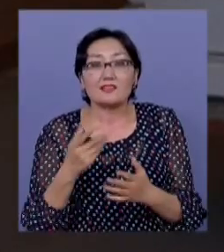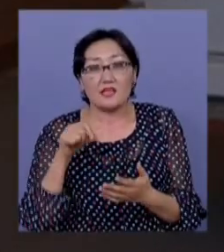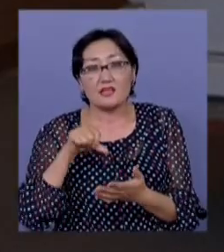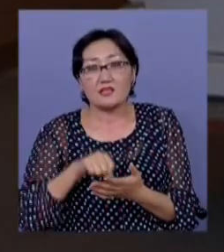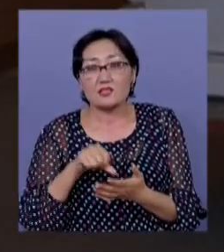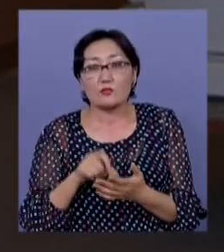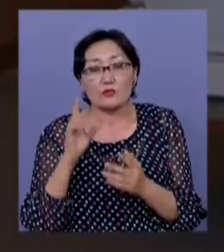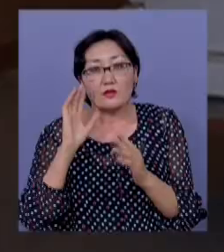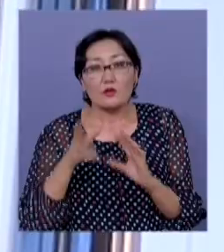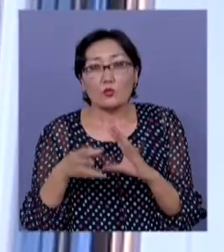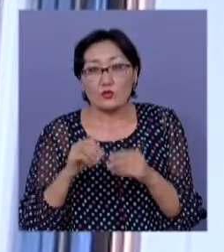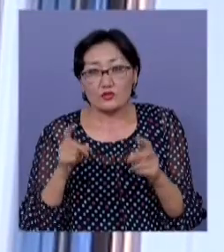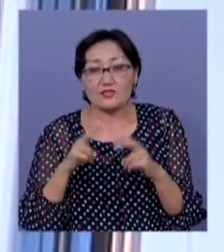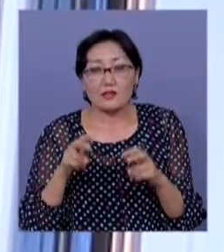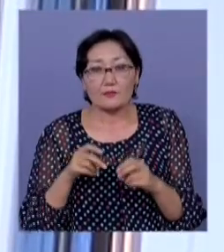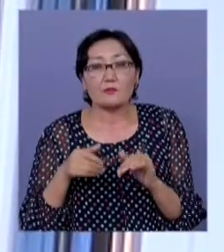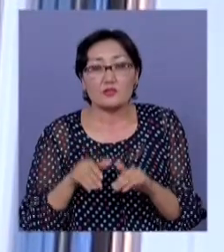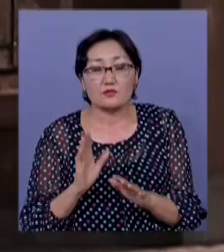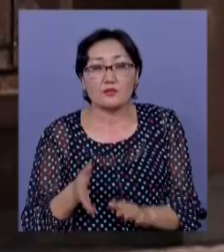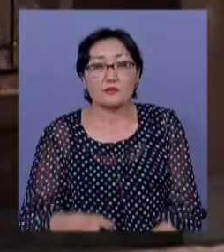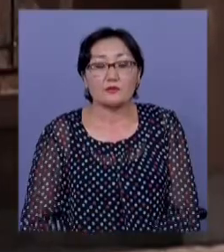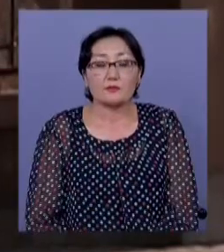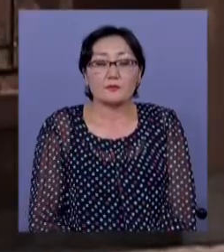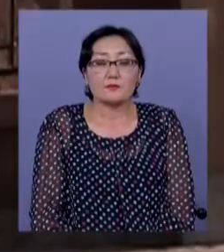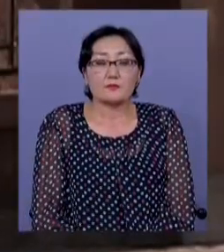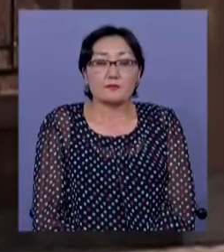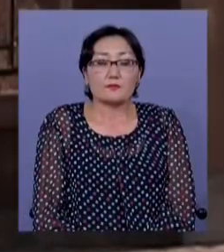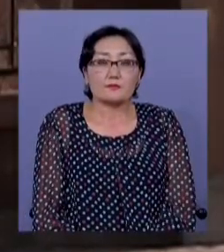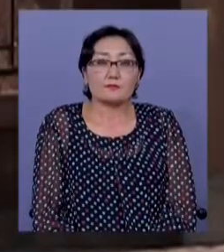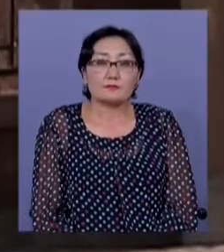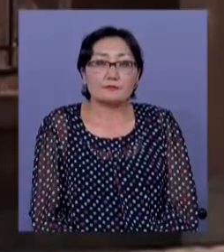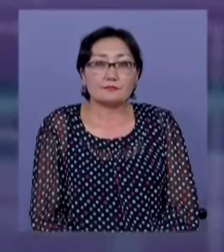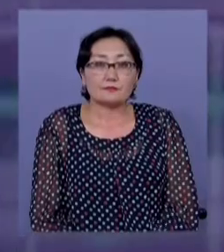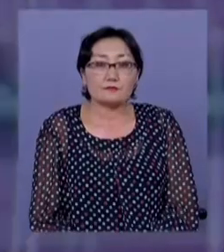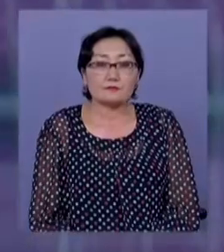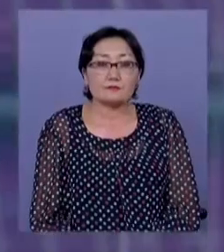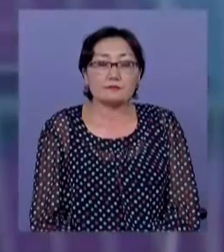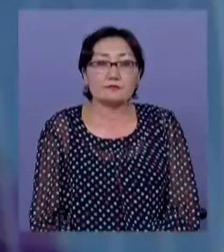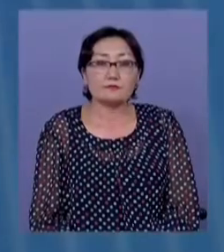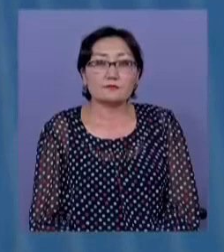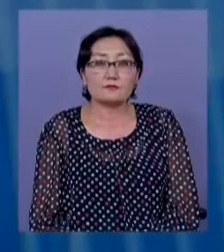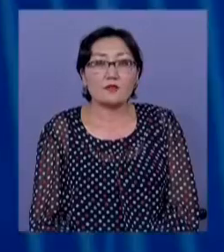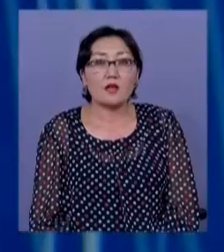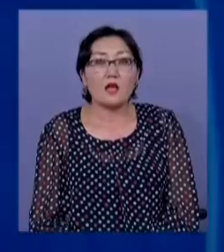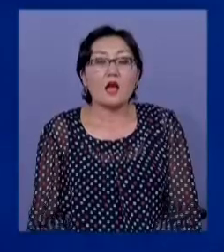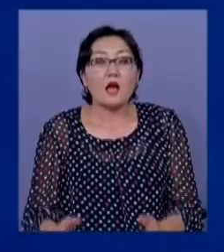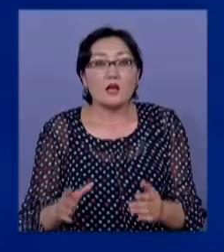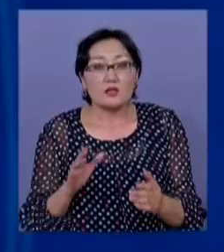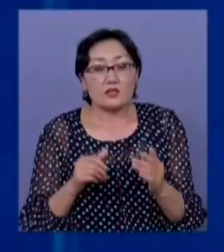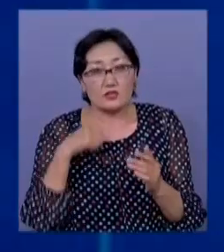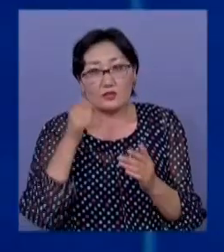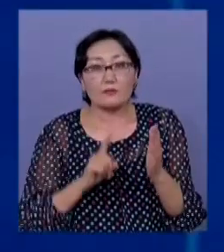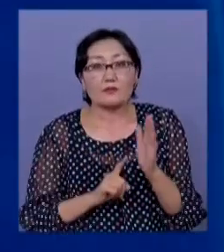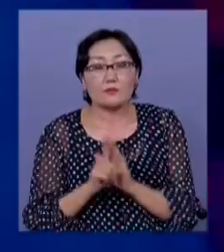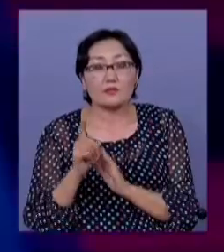мүмкін екенін қорытынды сараптама шешпек. Арнат Дүйсен, Нұржан Оразбеков, Алматы телеарнасы. Ал жыл басынан бері екі